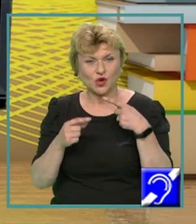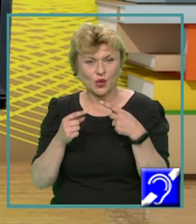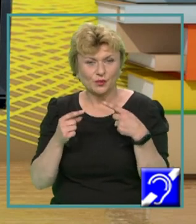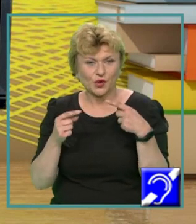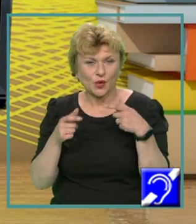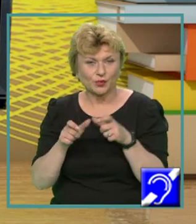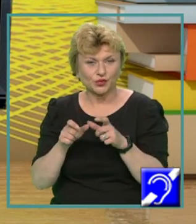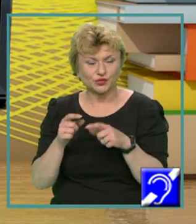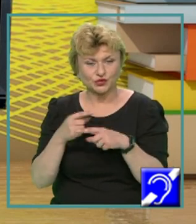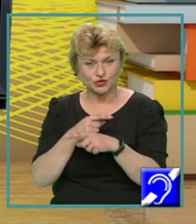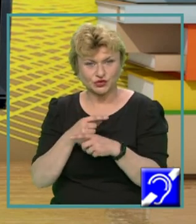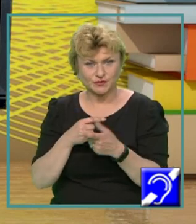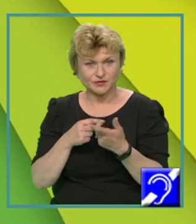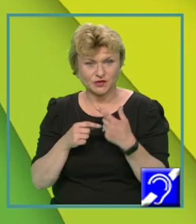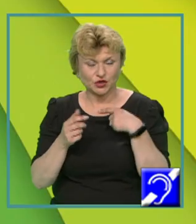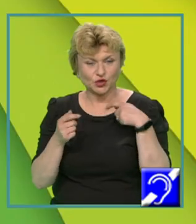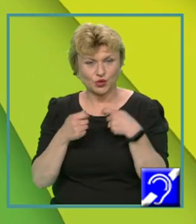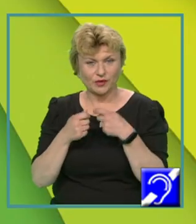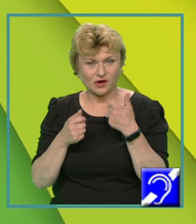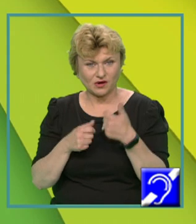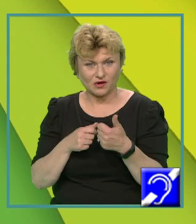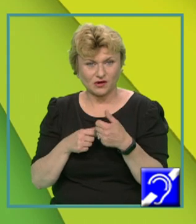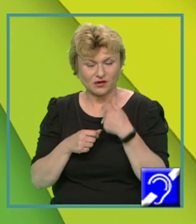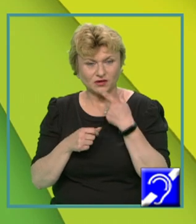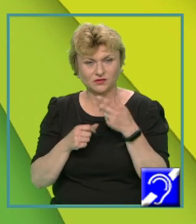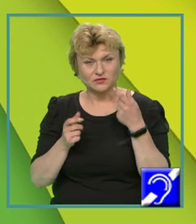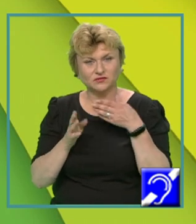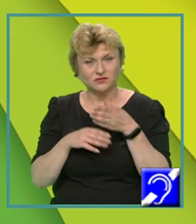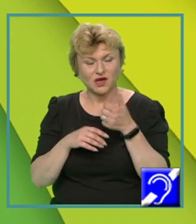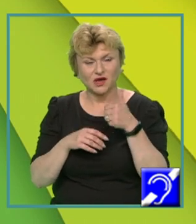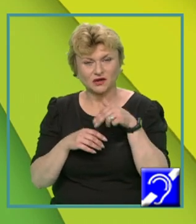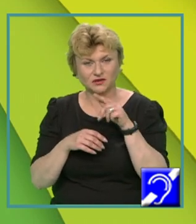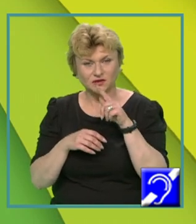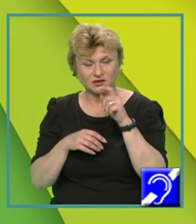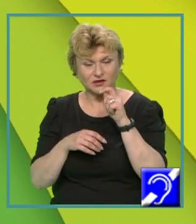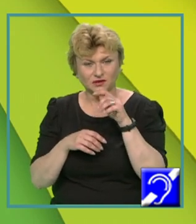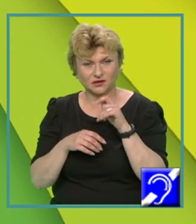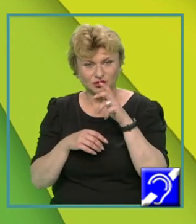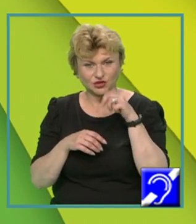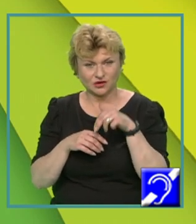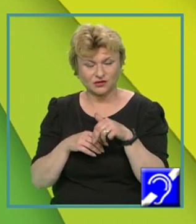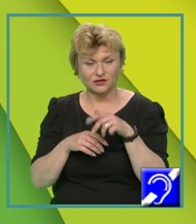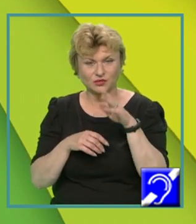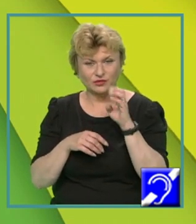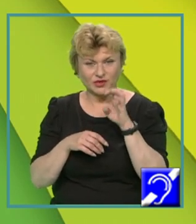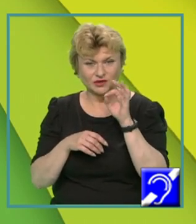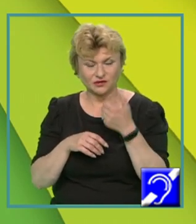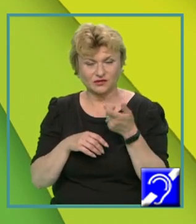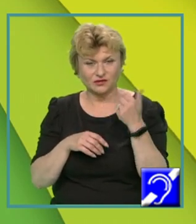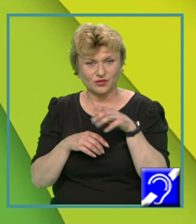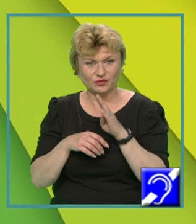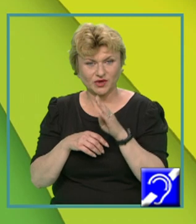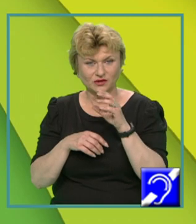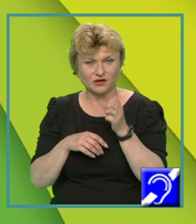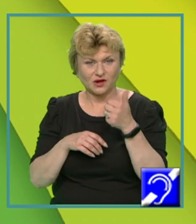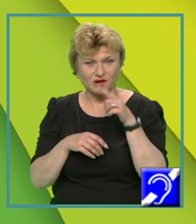avem antigenul A, la grupa A vom avea antigenul beta. La grupa B vom avea antigenul alfa. AB nu va